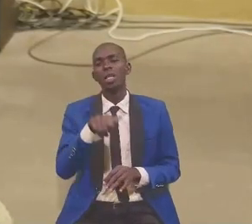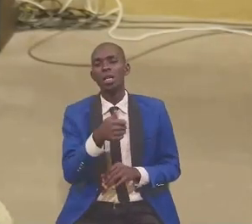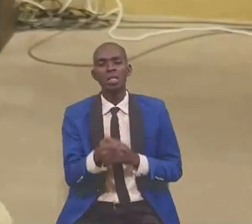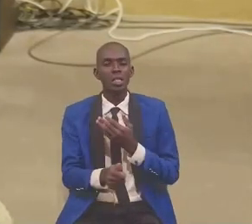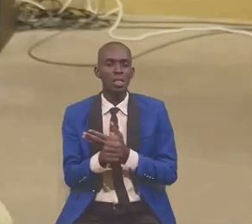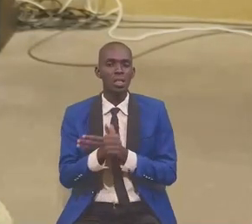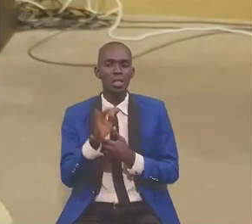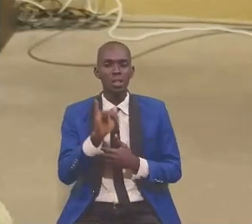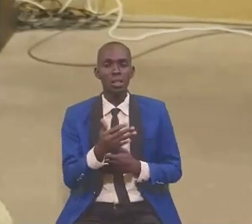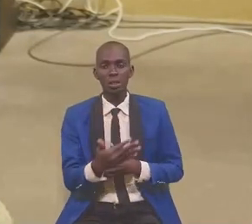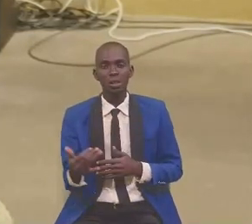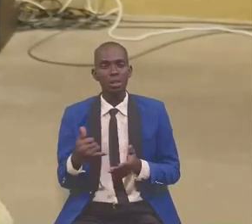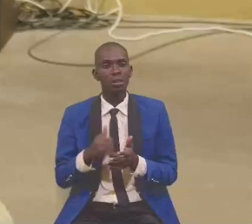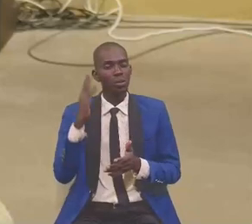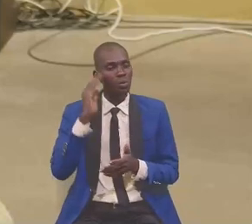mal.